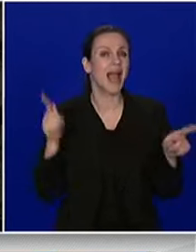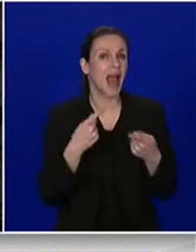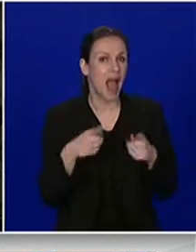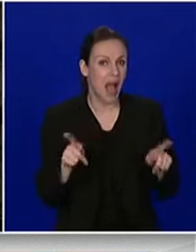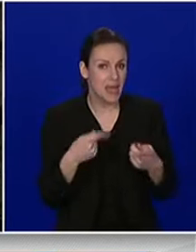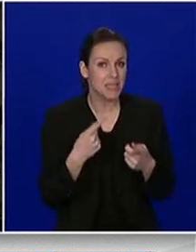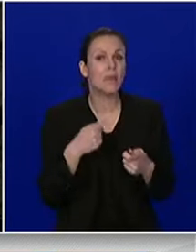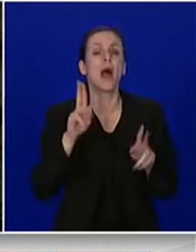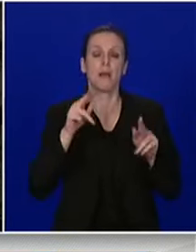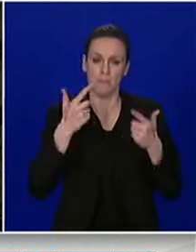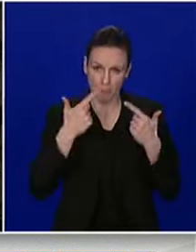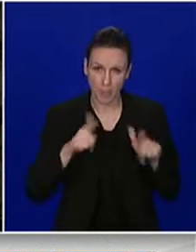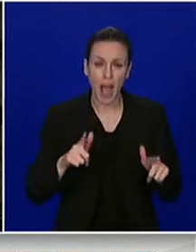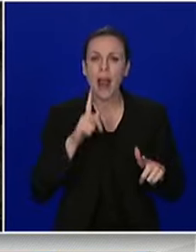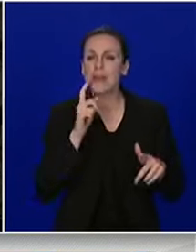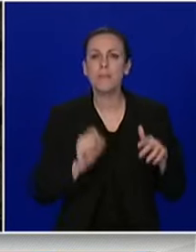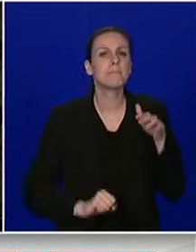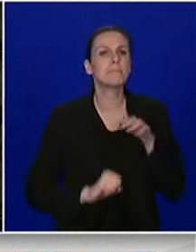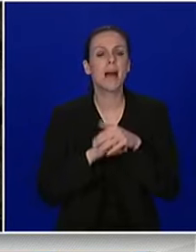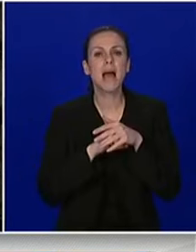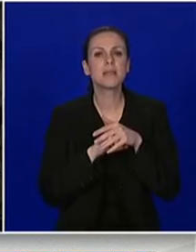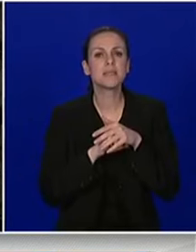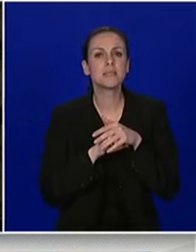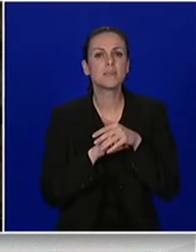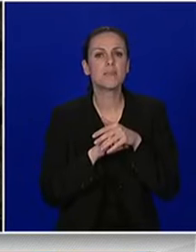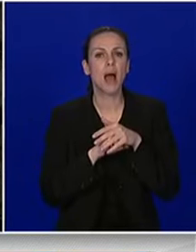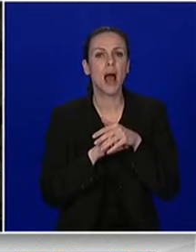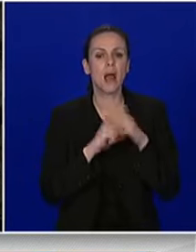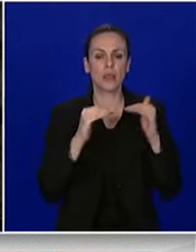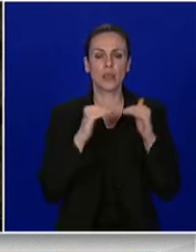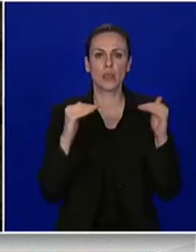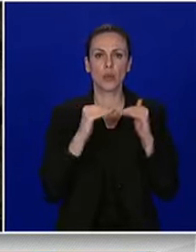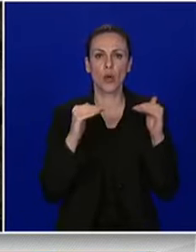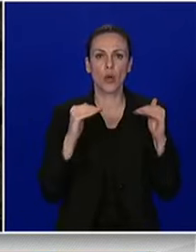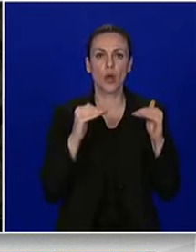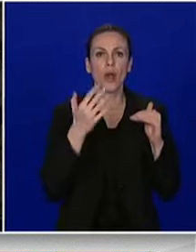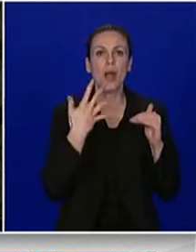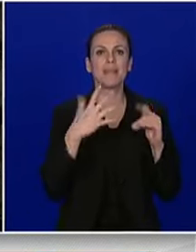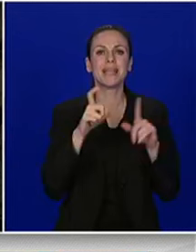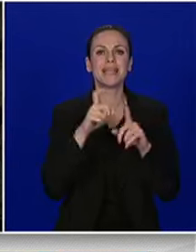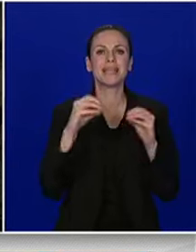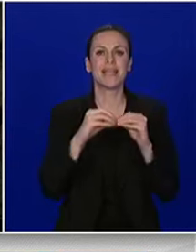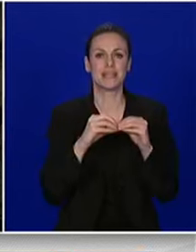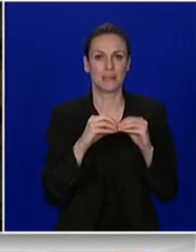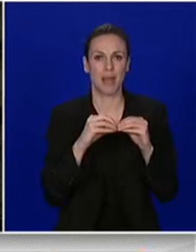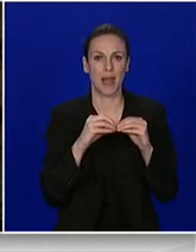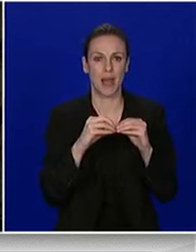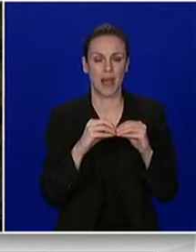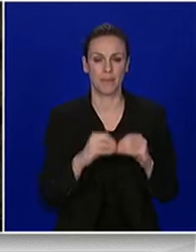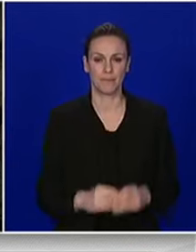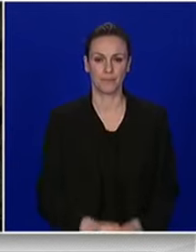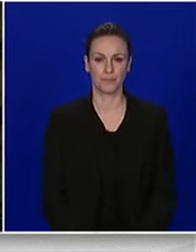biti dopuštena, ali maksimalna razina će biti 50 decibela.